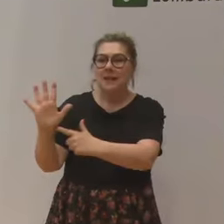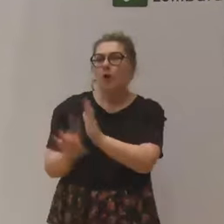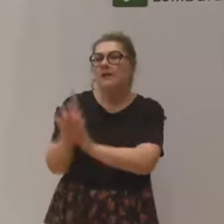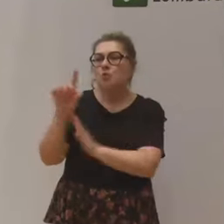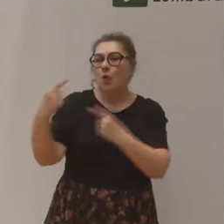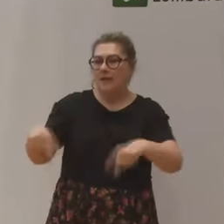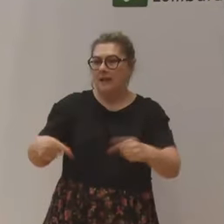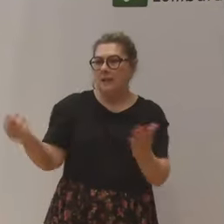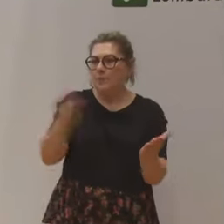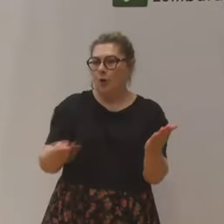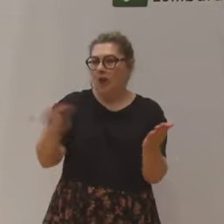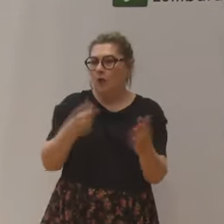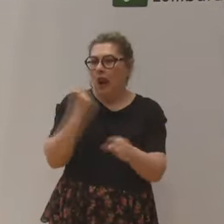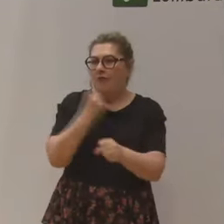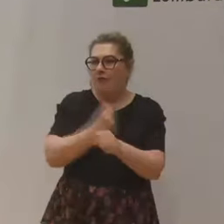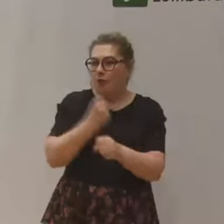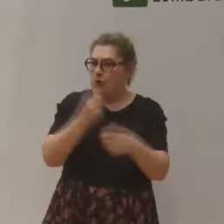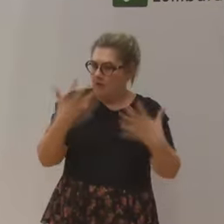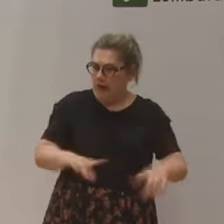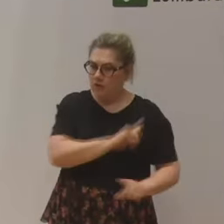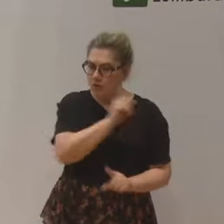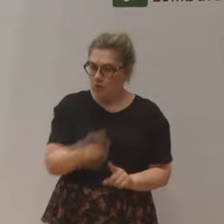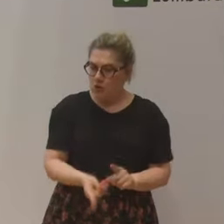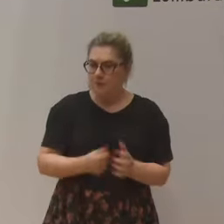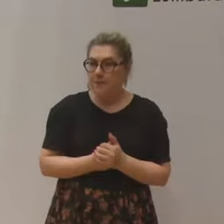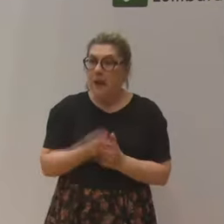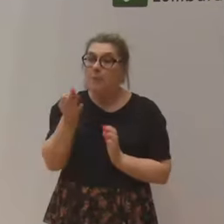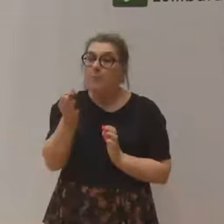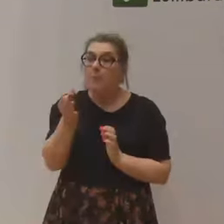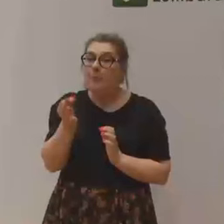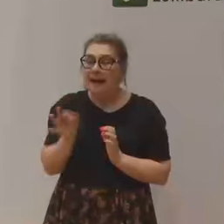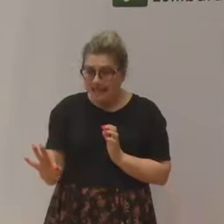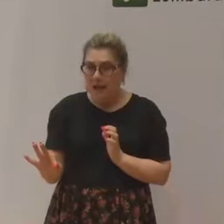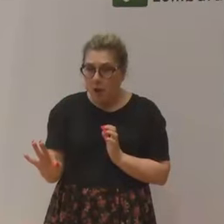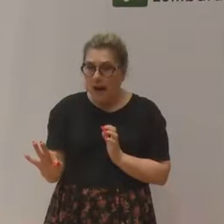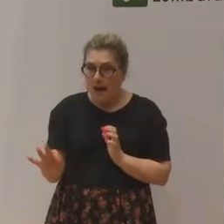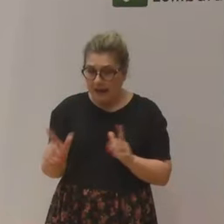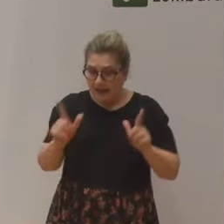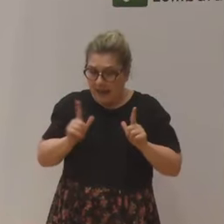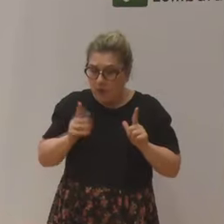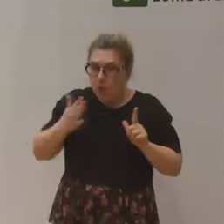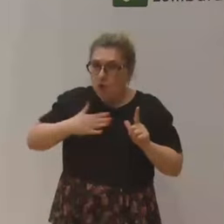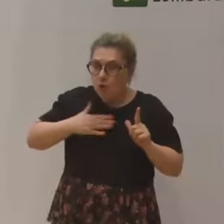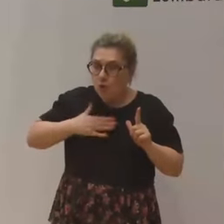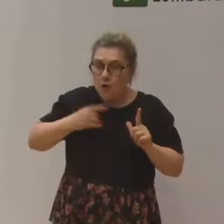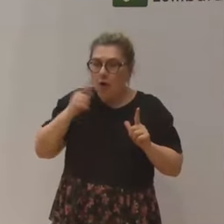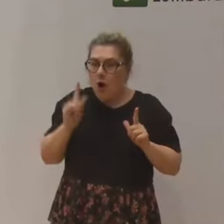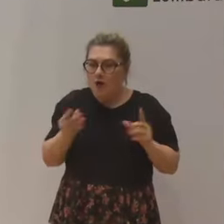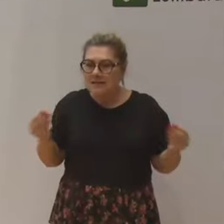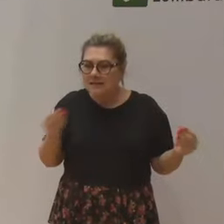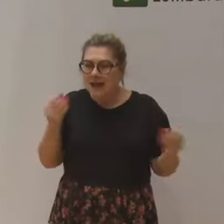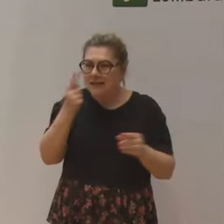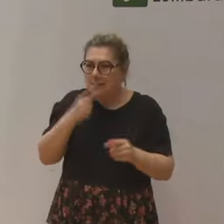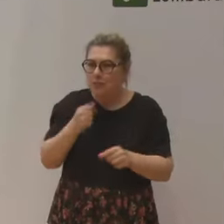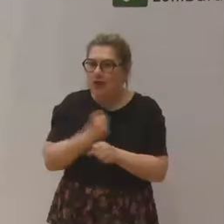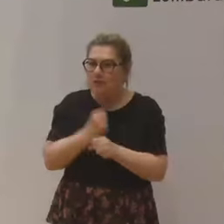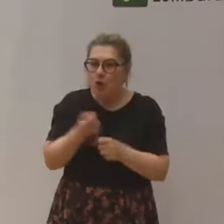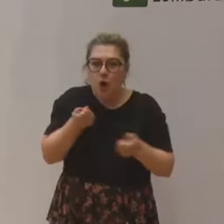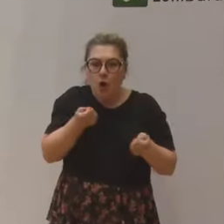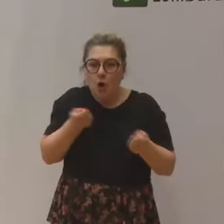di questo lavoro che è stato fatto. In particolare a noi è stata assegnata la funzione del